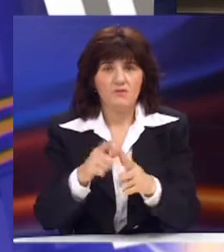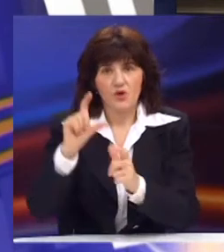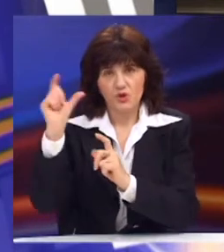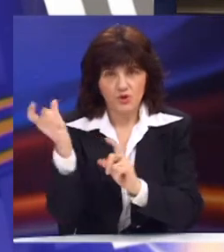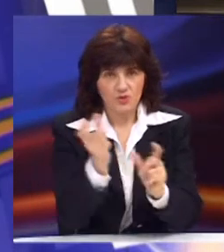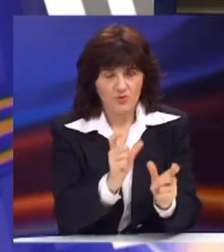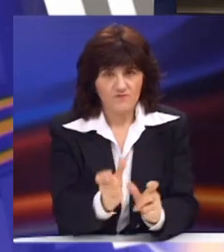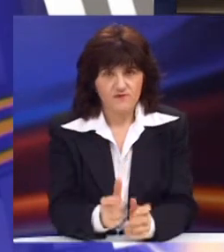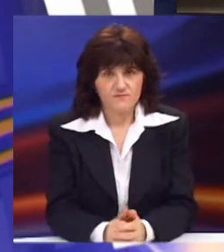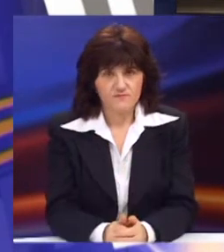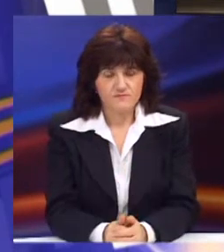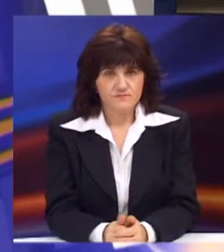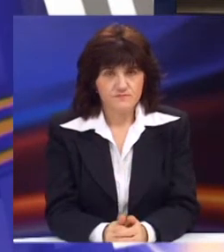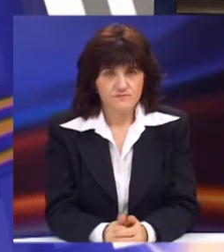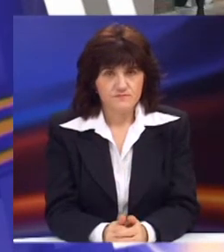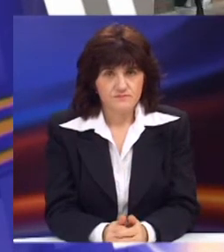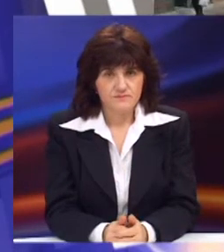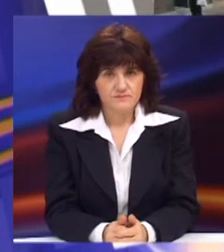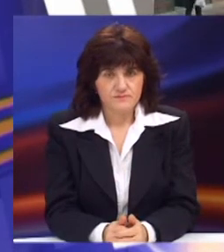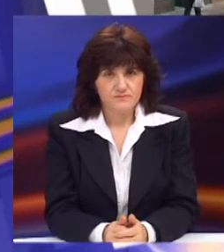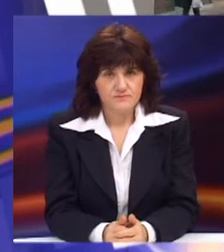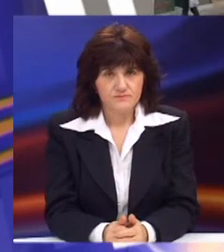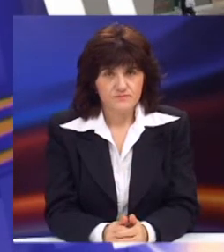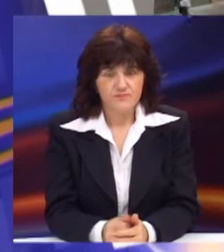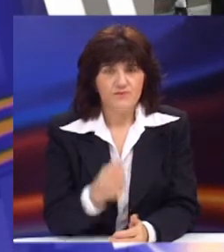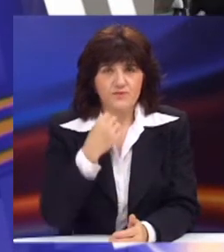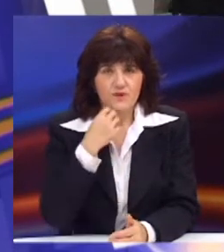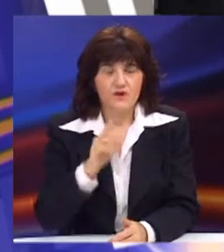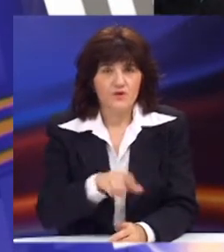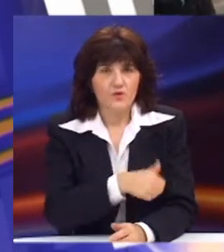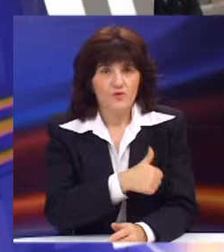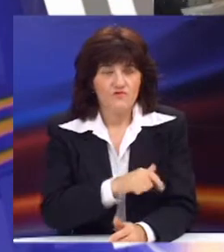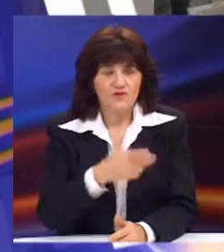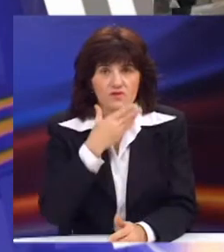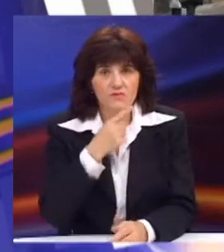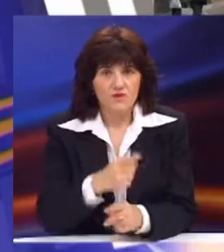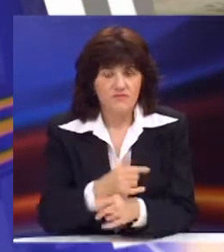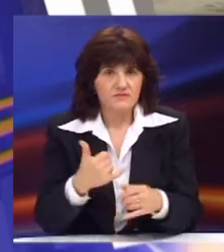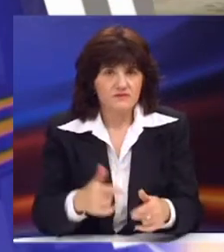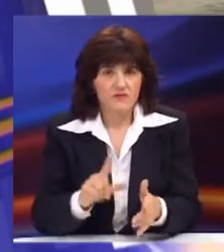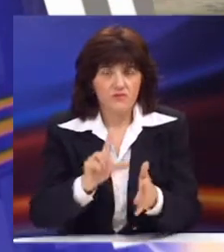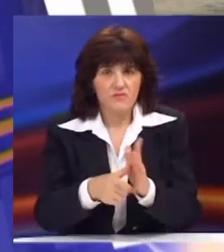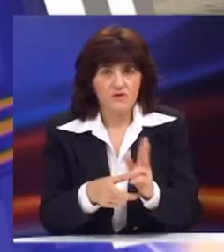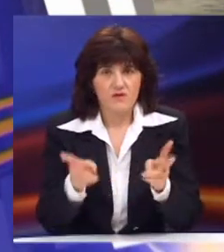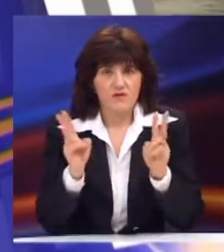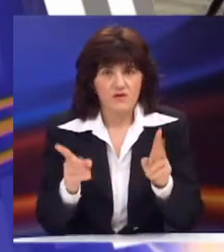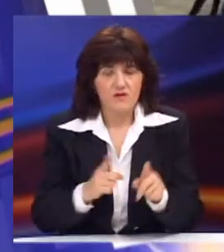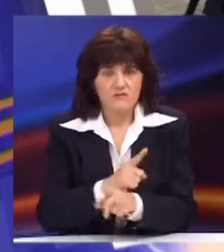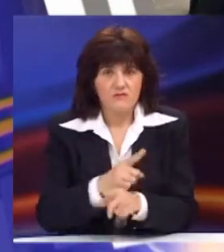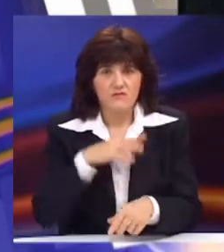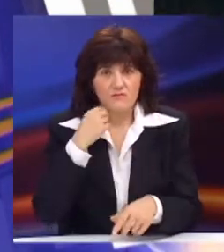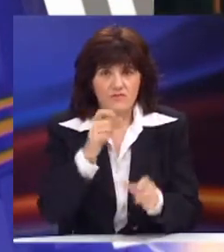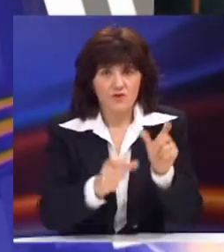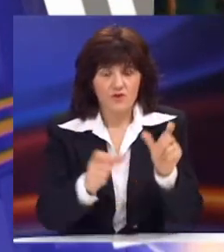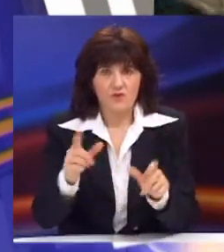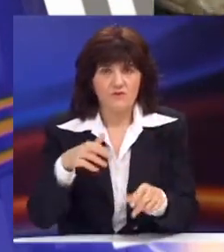na polju dok duva jak vetar. Dok je posle dugog perioda toplog vremena nagli dolazak hladnog vremena kod većine